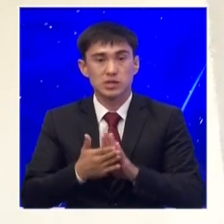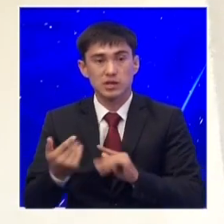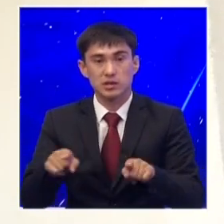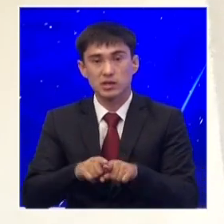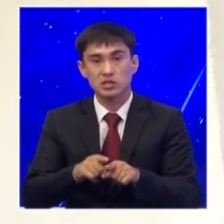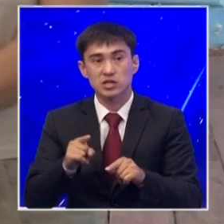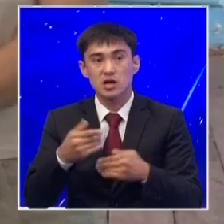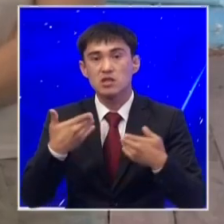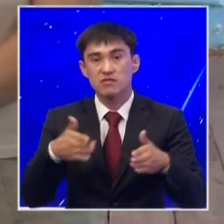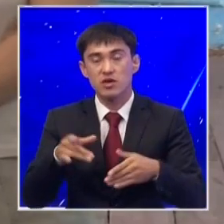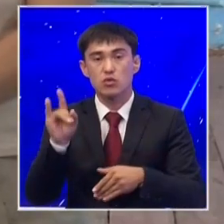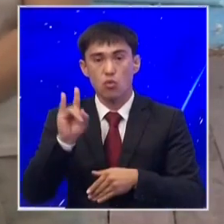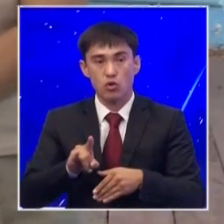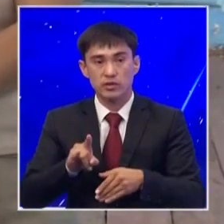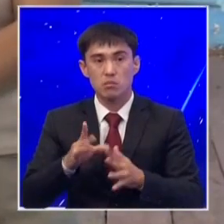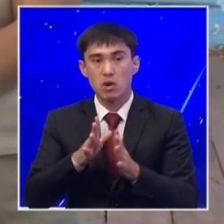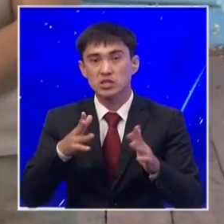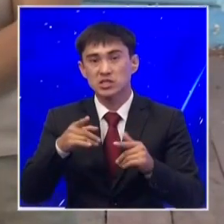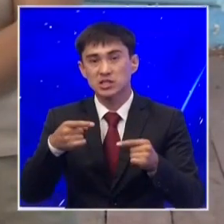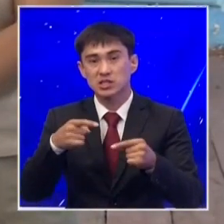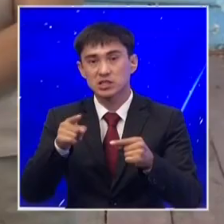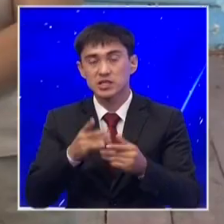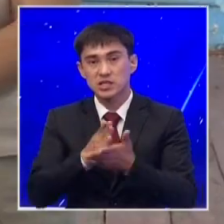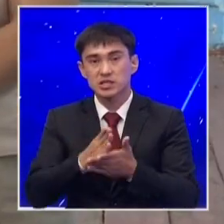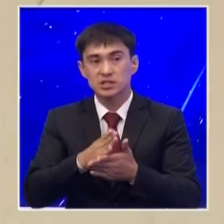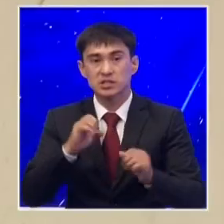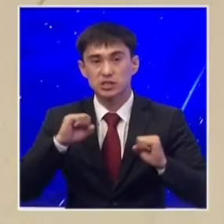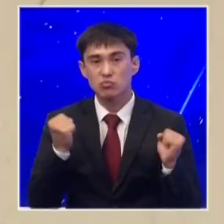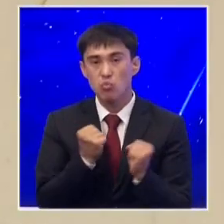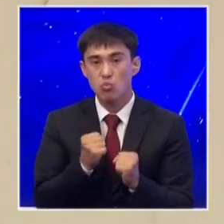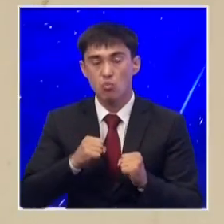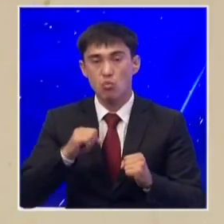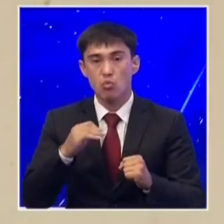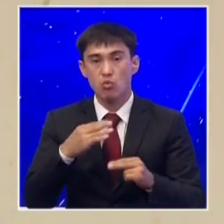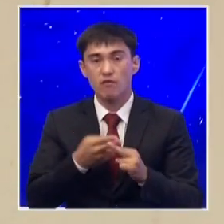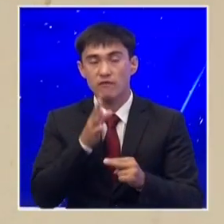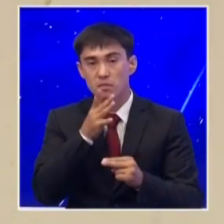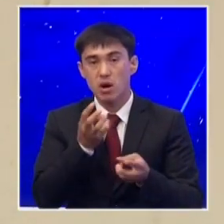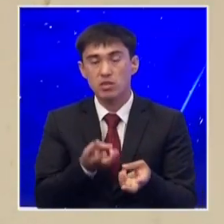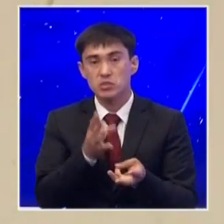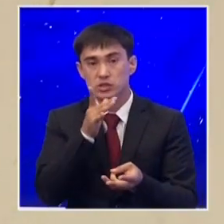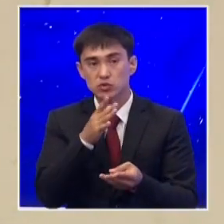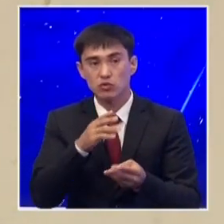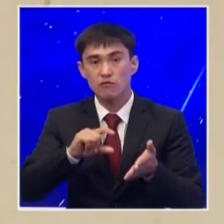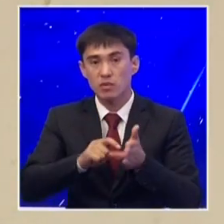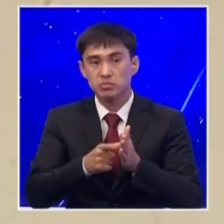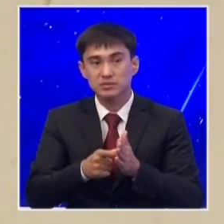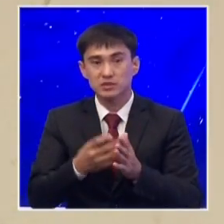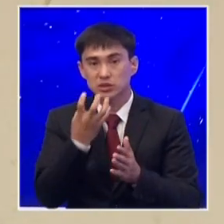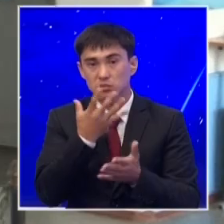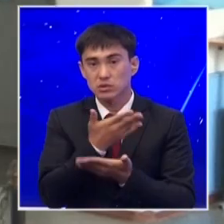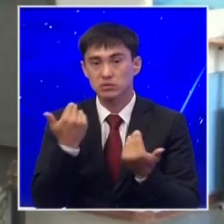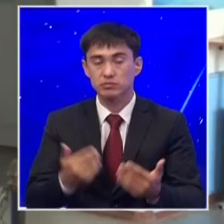также двери и окна. Из-за больших щелей зимой здесь гуляют сквозняки, а потому во время отопительного сезона в помещениях не держится